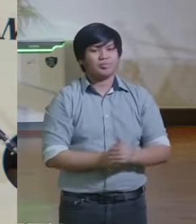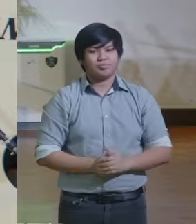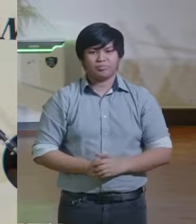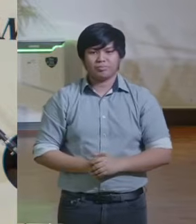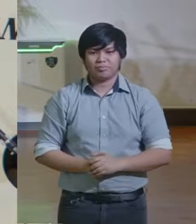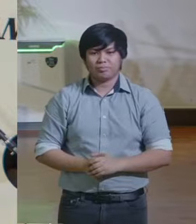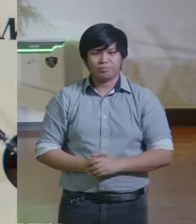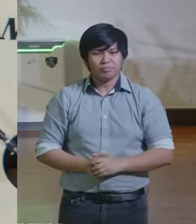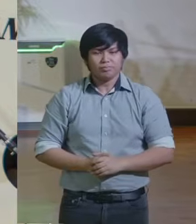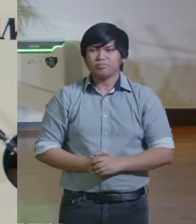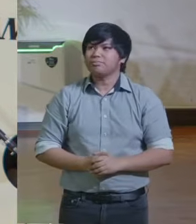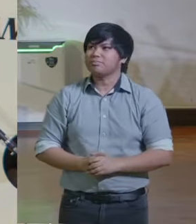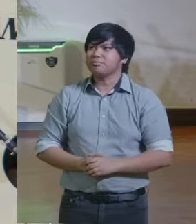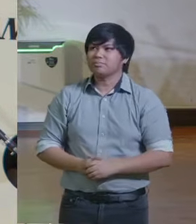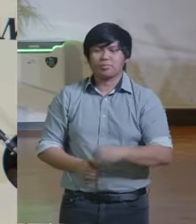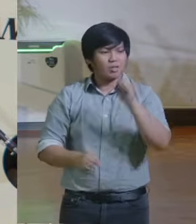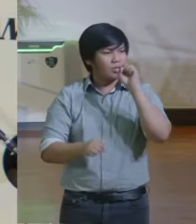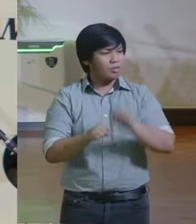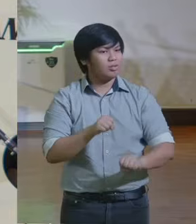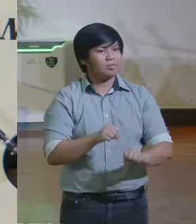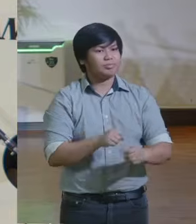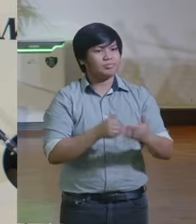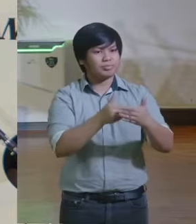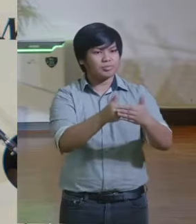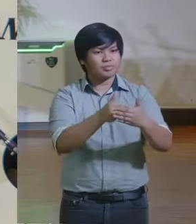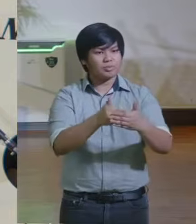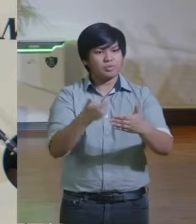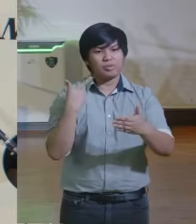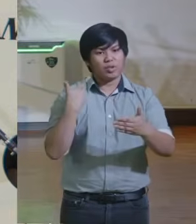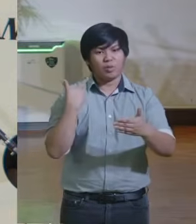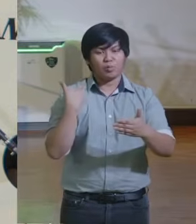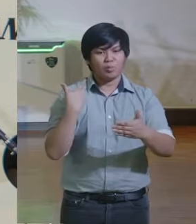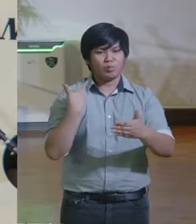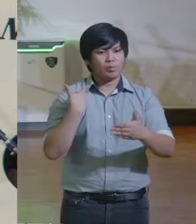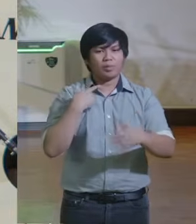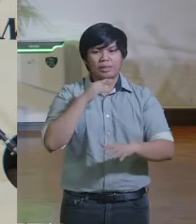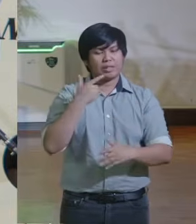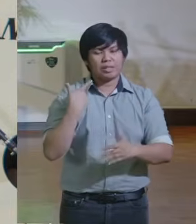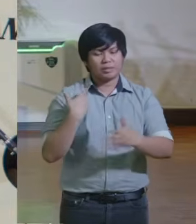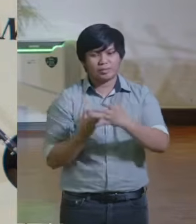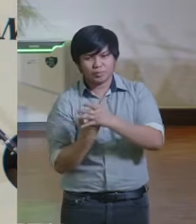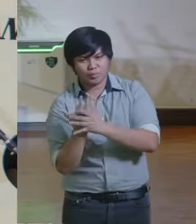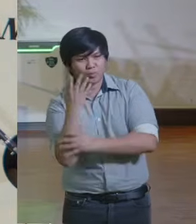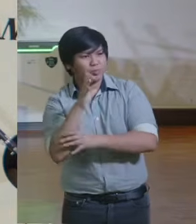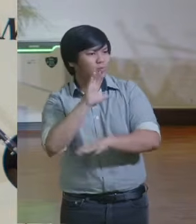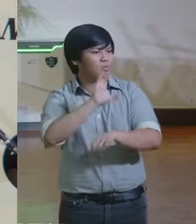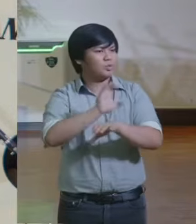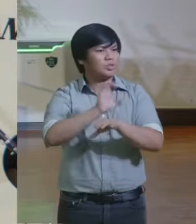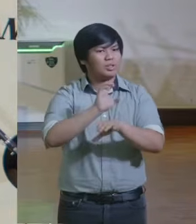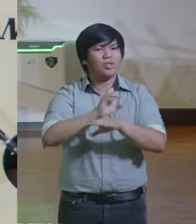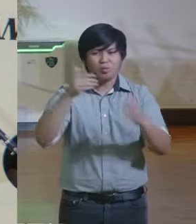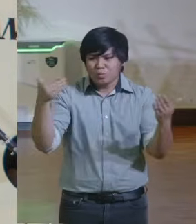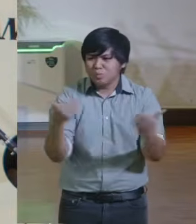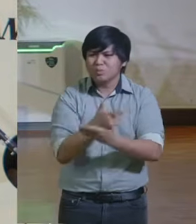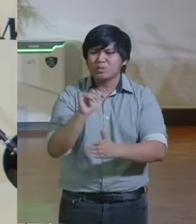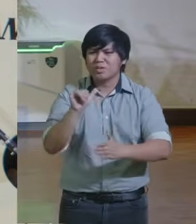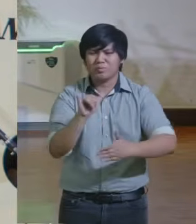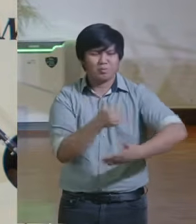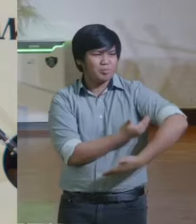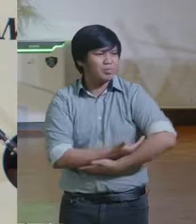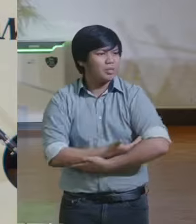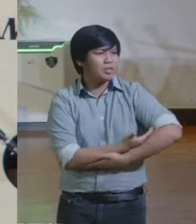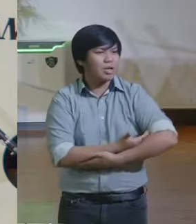15. So bago pa lang yung mga churches sa Galatia nung kanyang sinulat ito. Yung mga